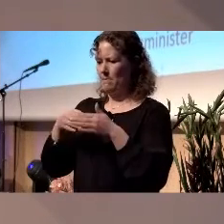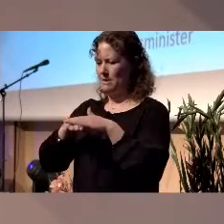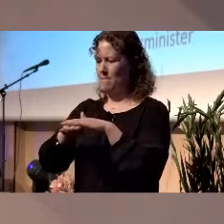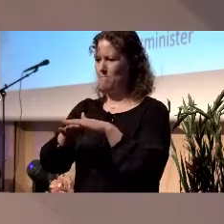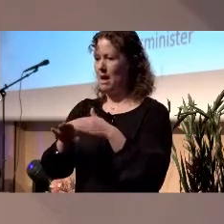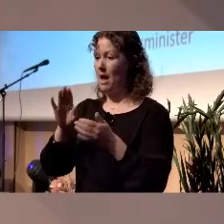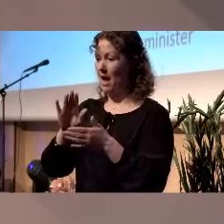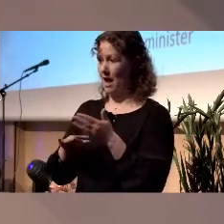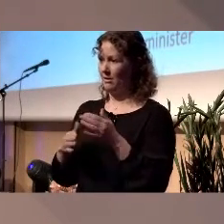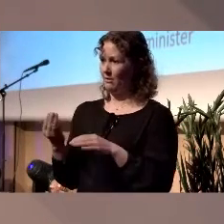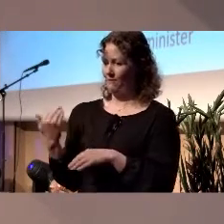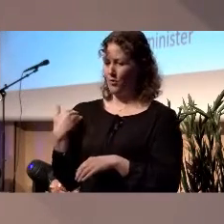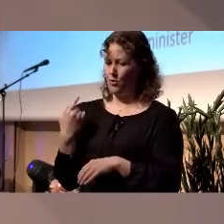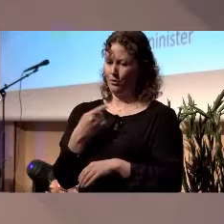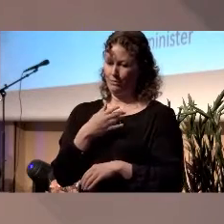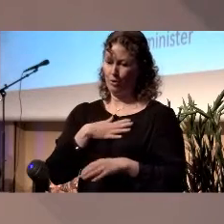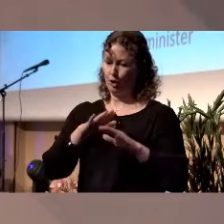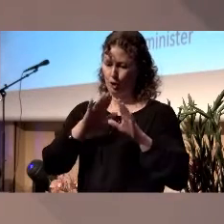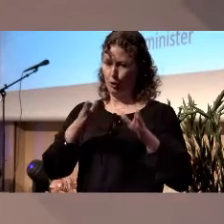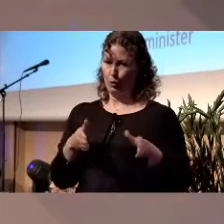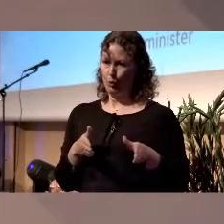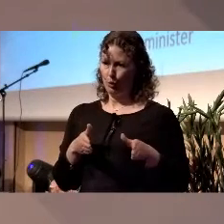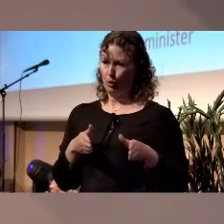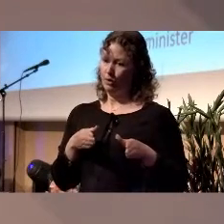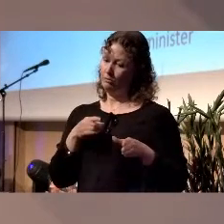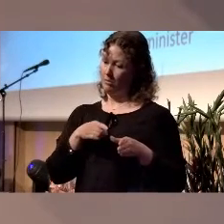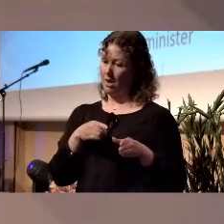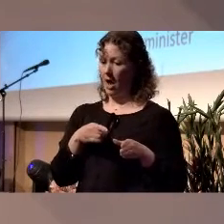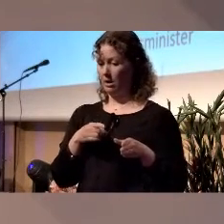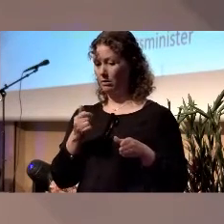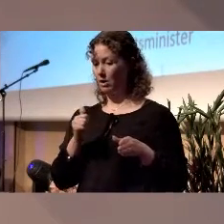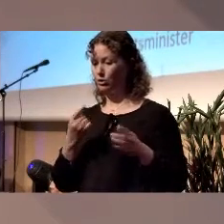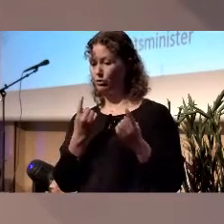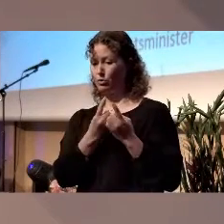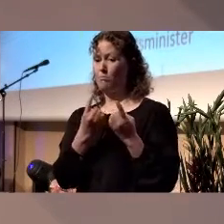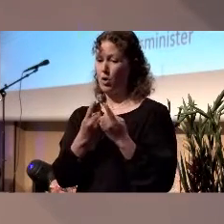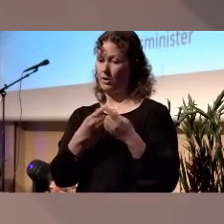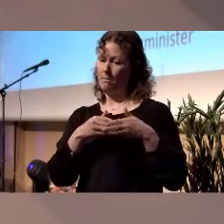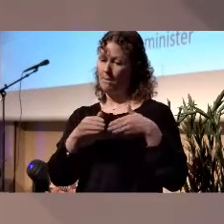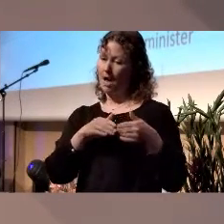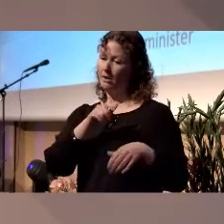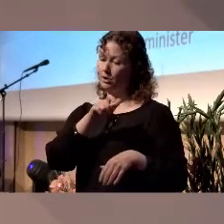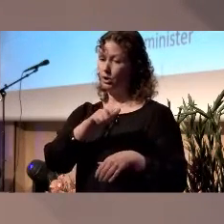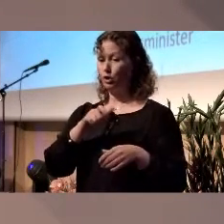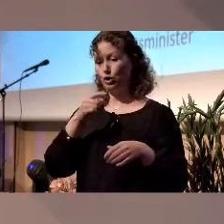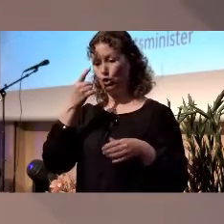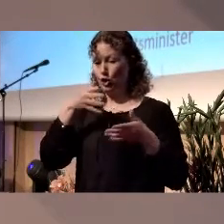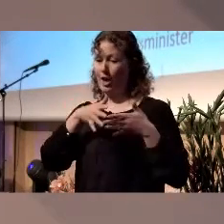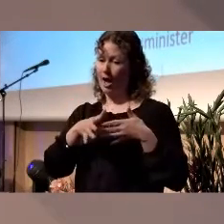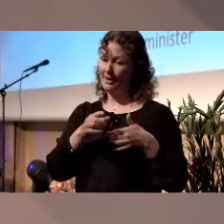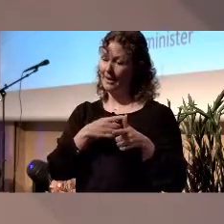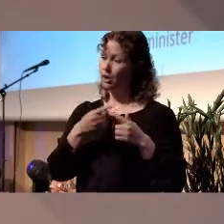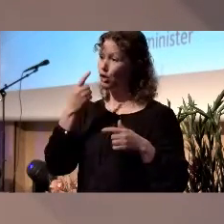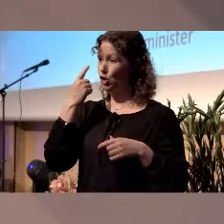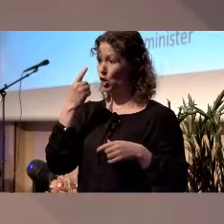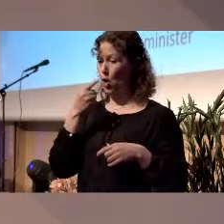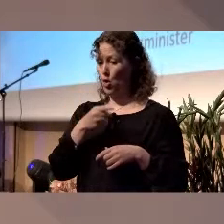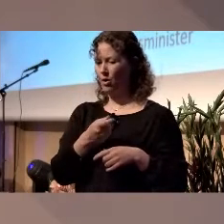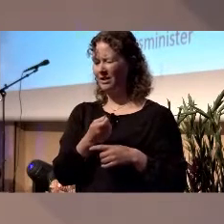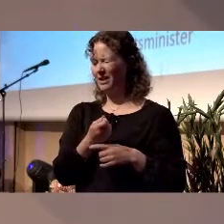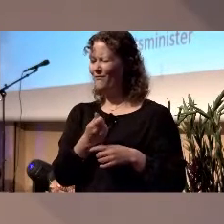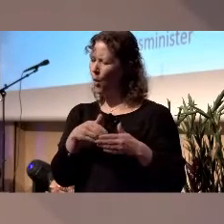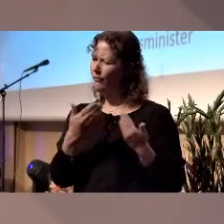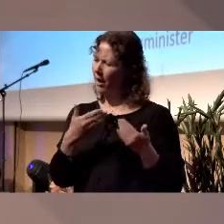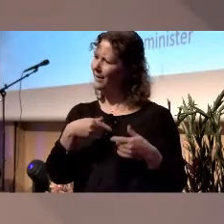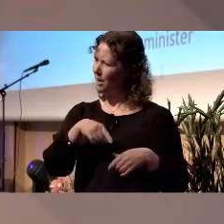enn det de fikk på et sykehus, hvor man kanskje altså fikk møte behandlende psykiater eller psykolog ganske få ganger i løpet